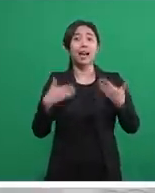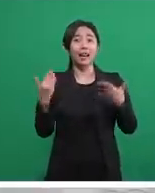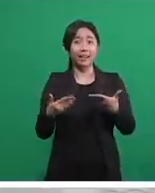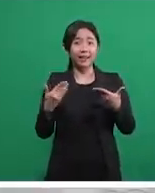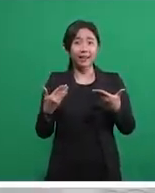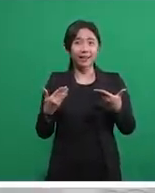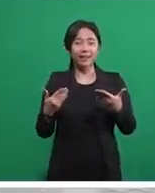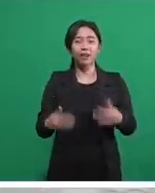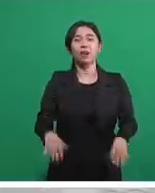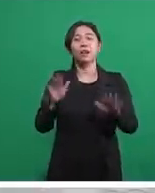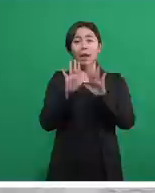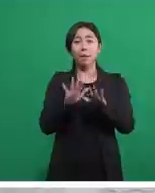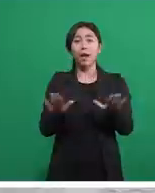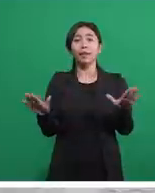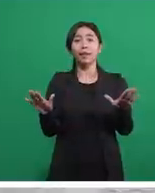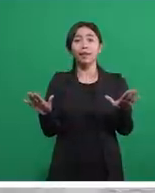perdamaian,